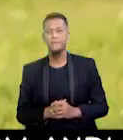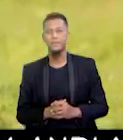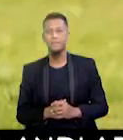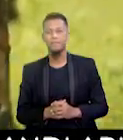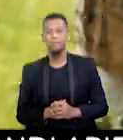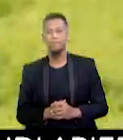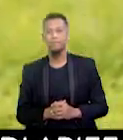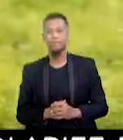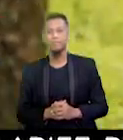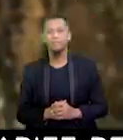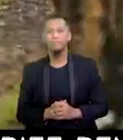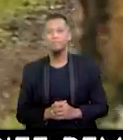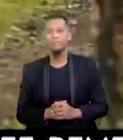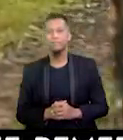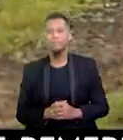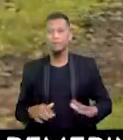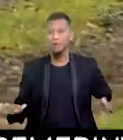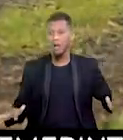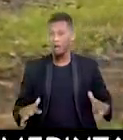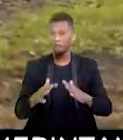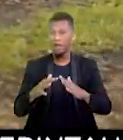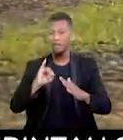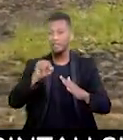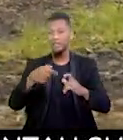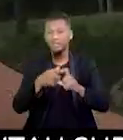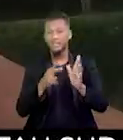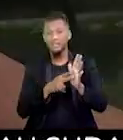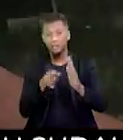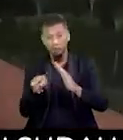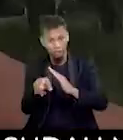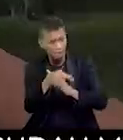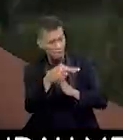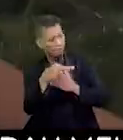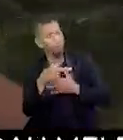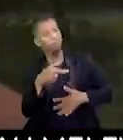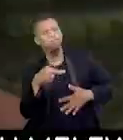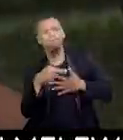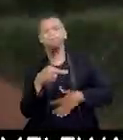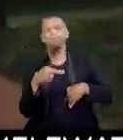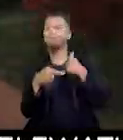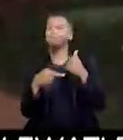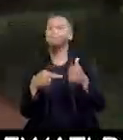Puas menikmati keindahan kawah Ijen, saya pun melanjutkan perjalanan dengan Vespa antik.